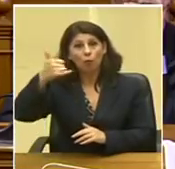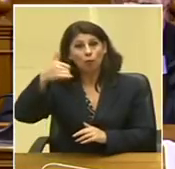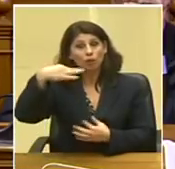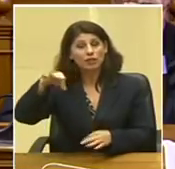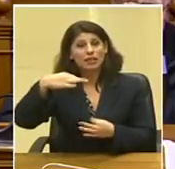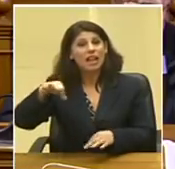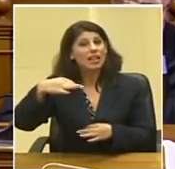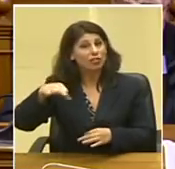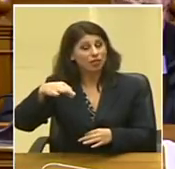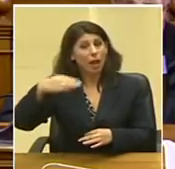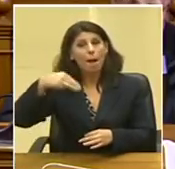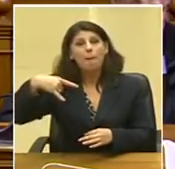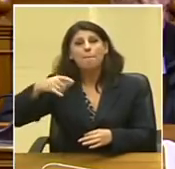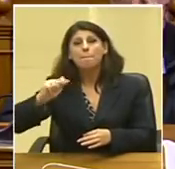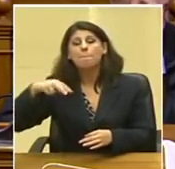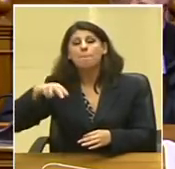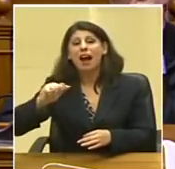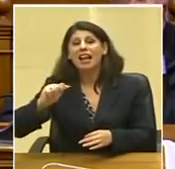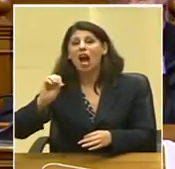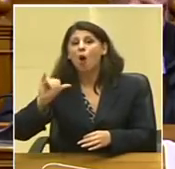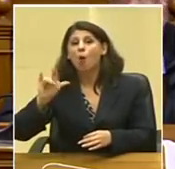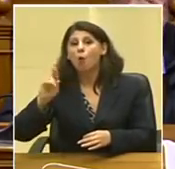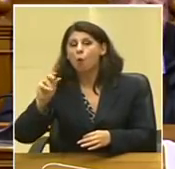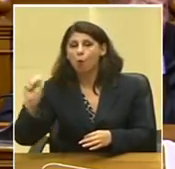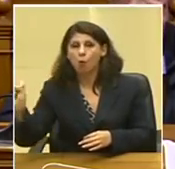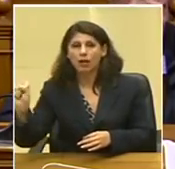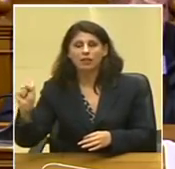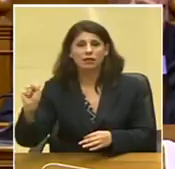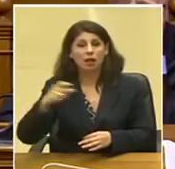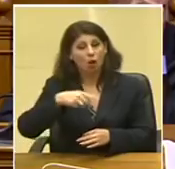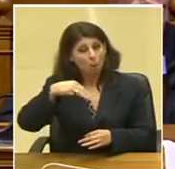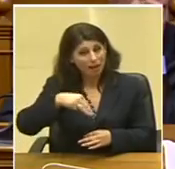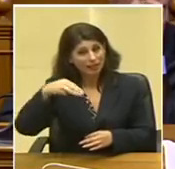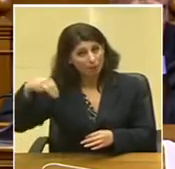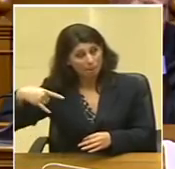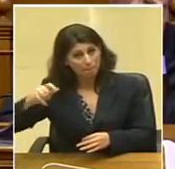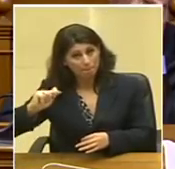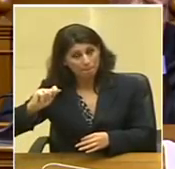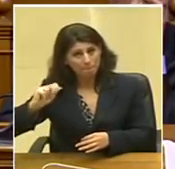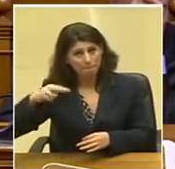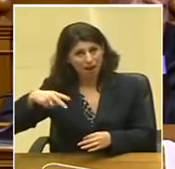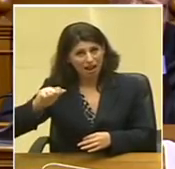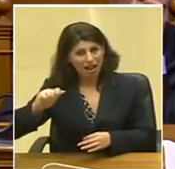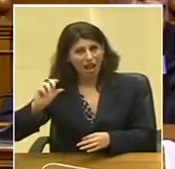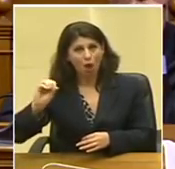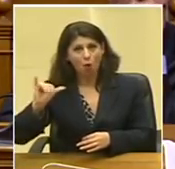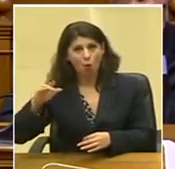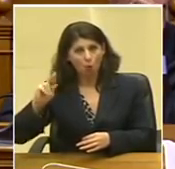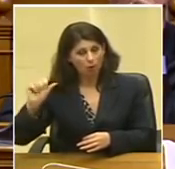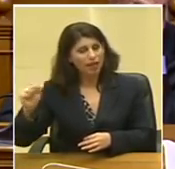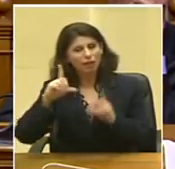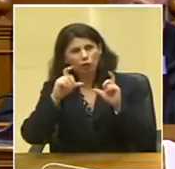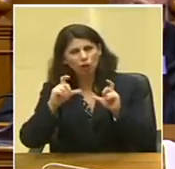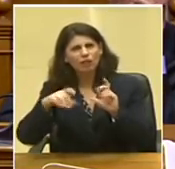Μπαλαούρας, ο βουλευτής του ΣΥΡΙΖΑ, ο Μάκης Μπαλαούρας. Ο Μάκης Μπαλαούρας έκανε φωτογραφική διάταξη για